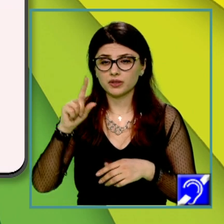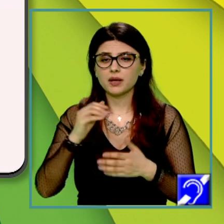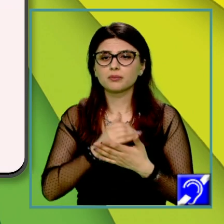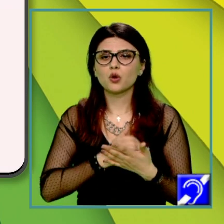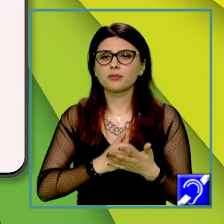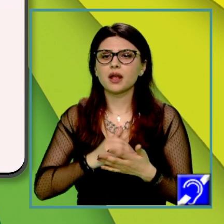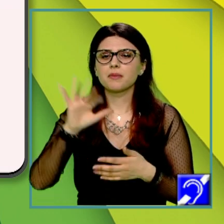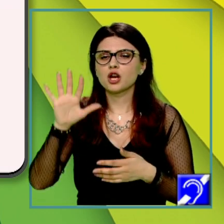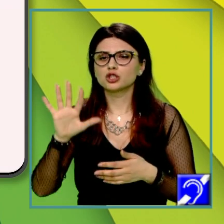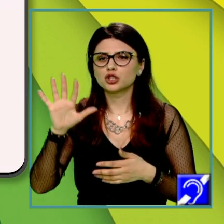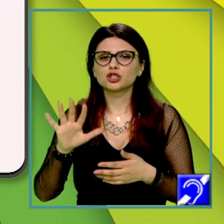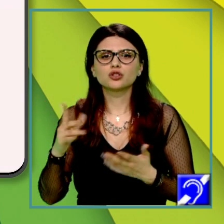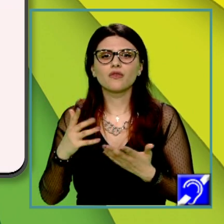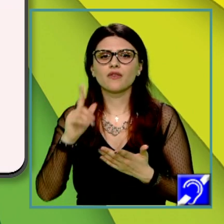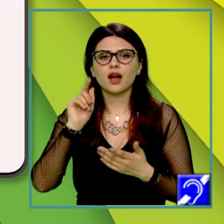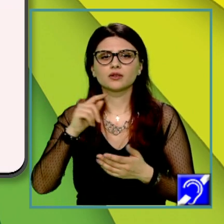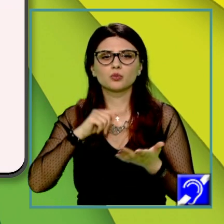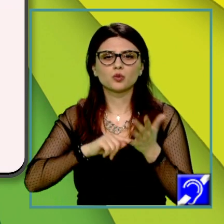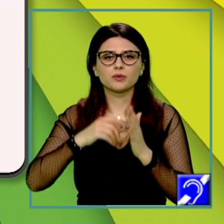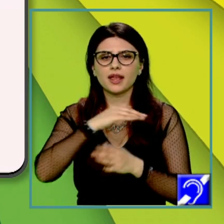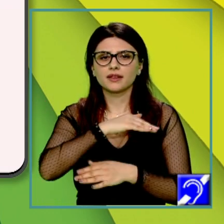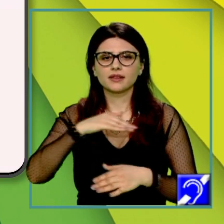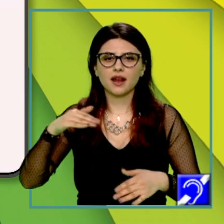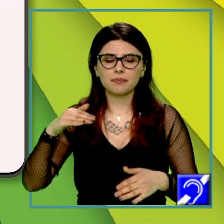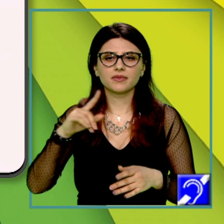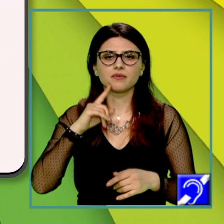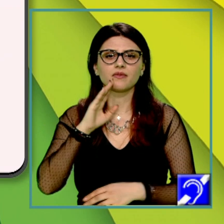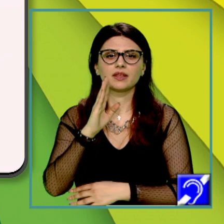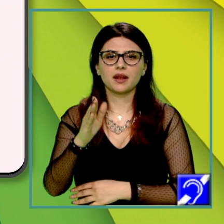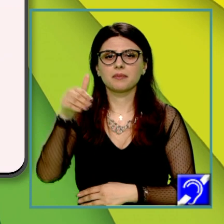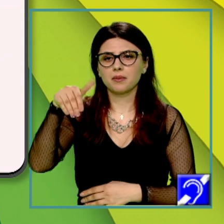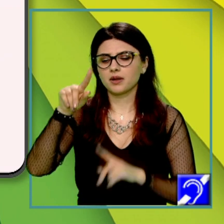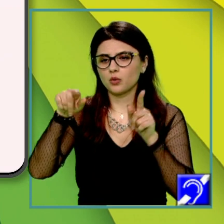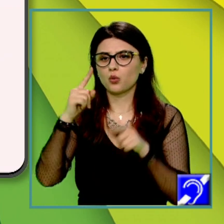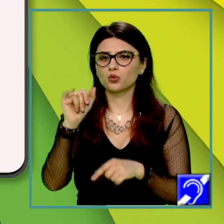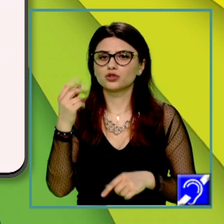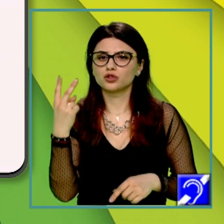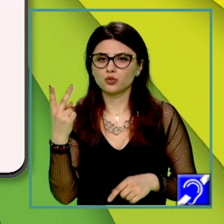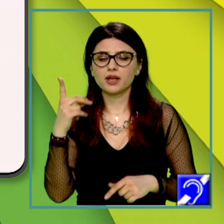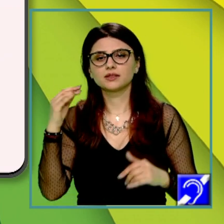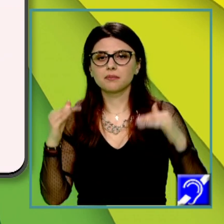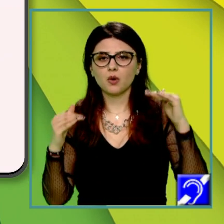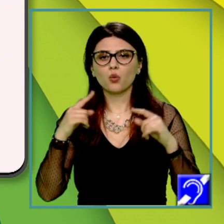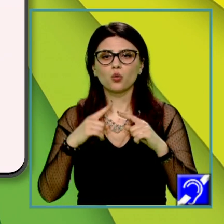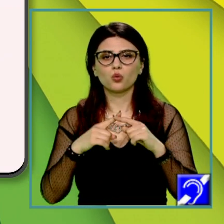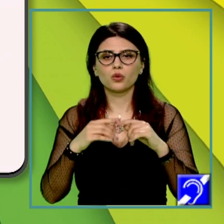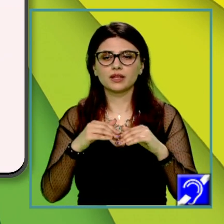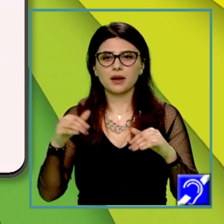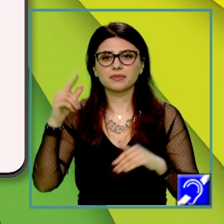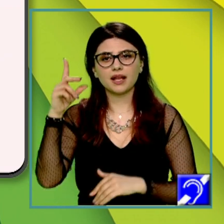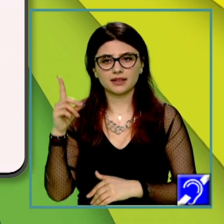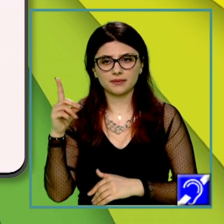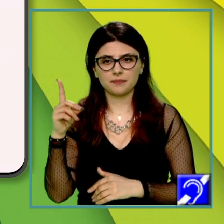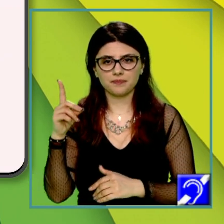Determinați ecuația dreptei care trece prin punctul m de coordonate 1 2 și este paralelă cu dreapta d